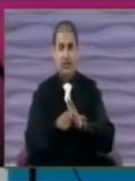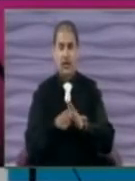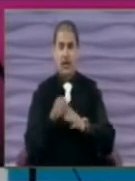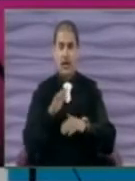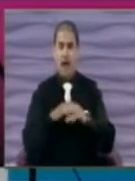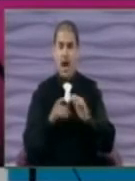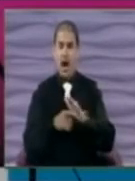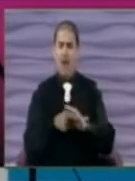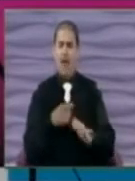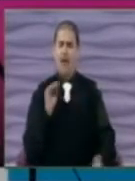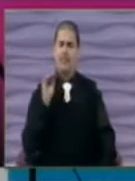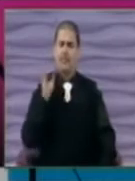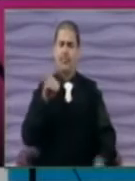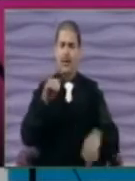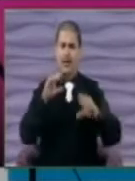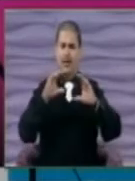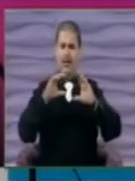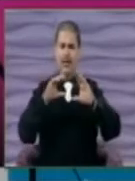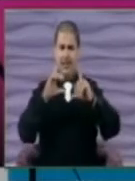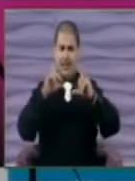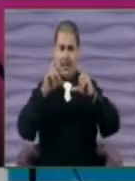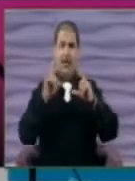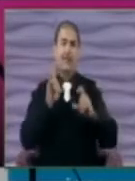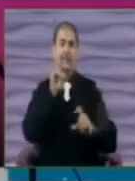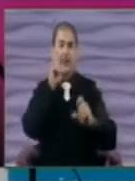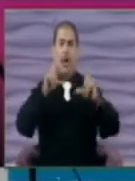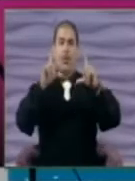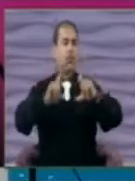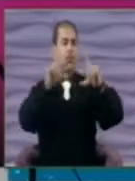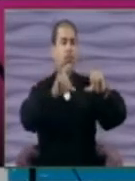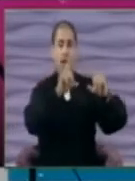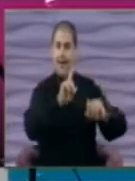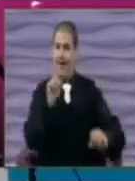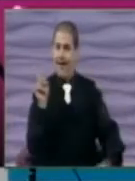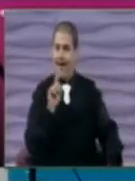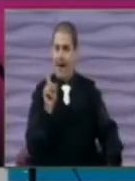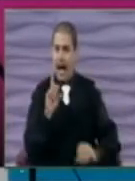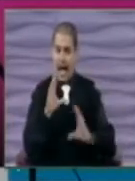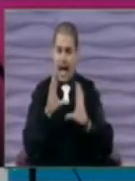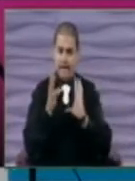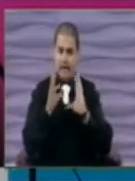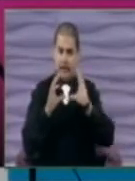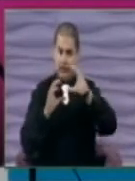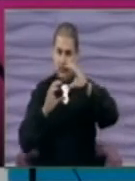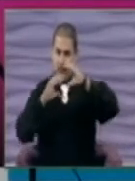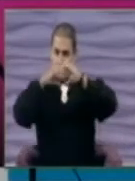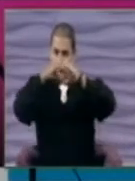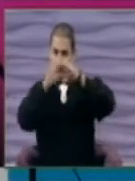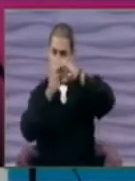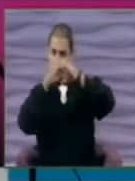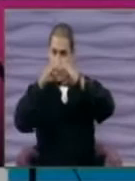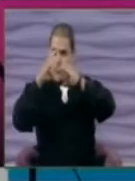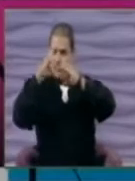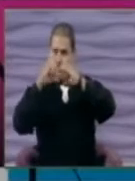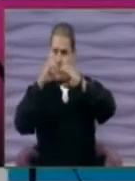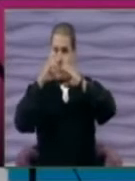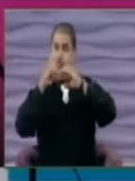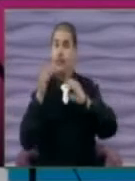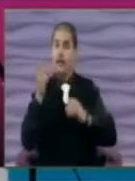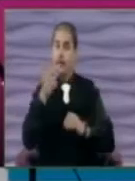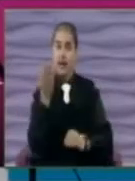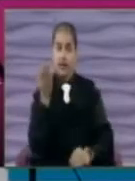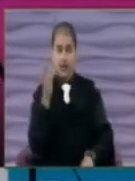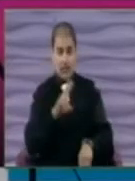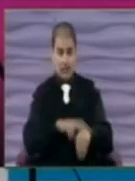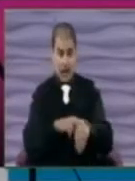الكاميرا، ومن وقتها بلشت أهمي حالي وأطور حالي لغاية ما وصلنا لدرجة الحمد لله وصلتها. وموضوع الخدع البصرية يمكن أنت زودت المخرجة